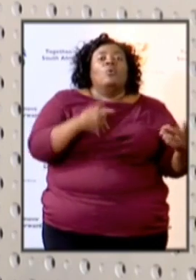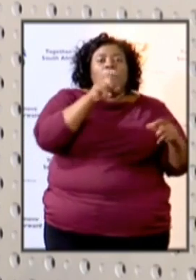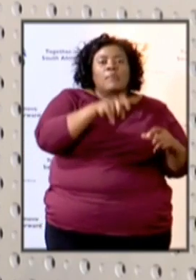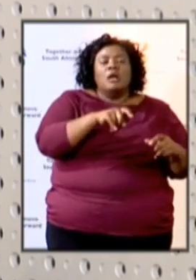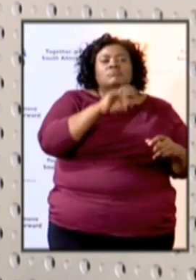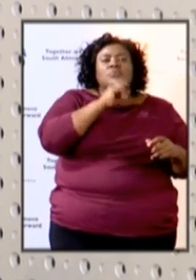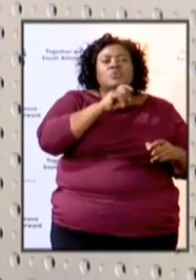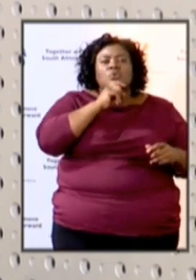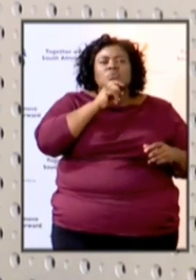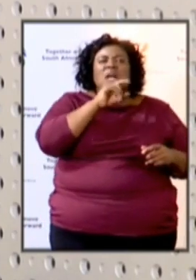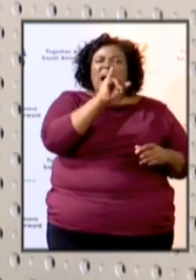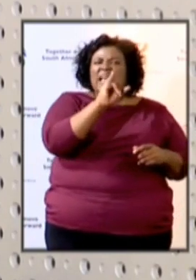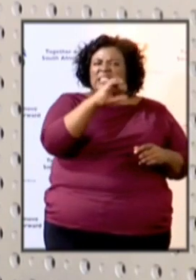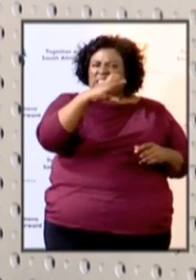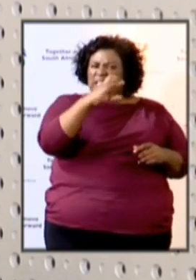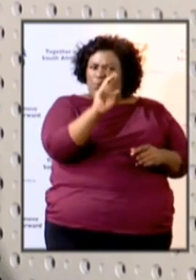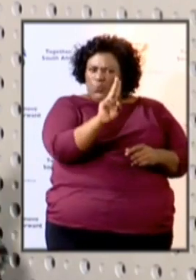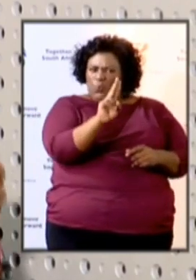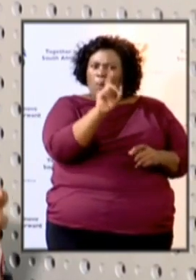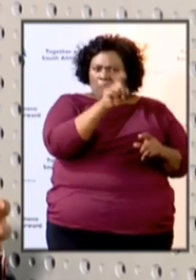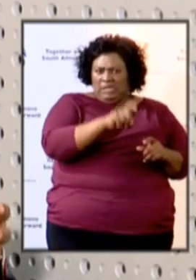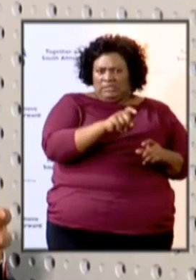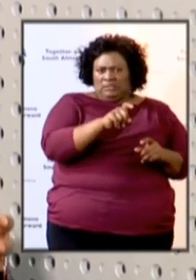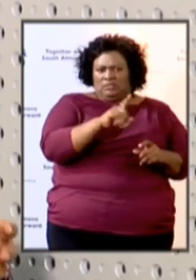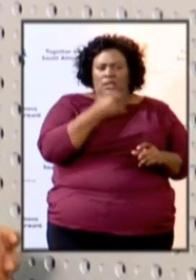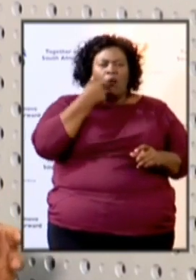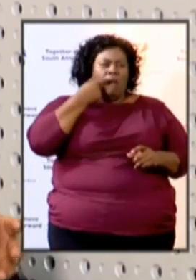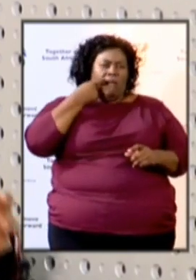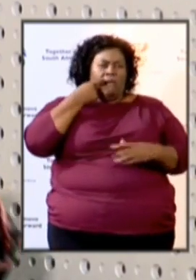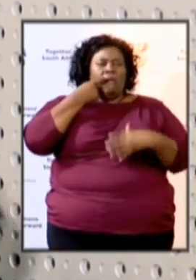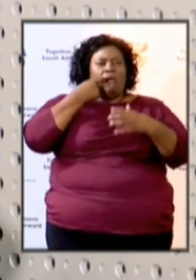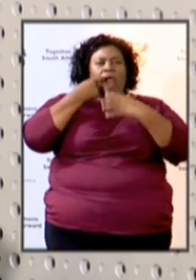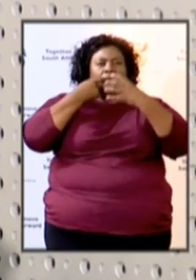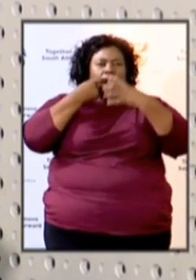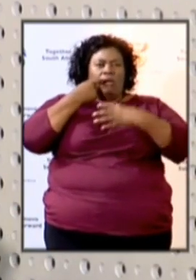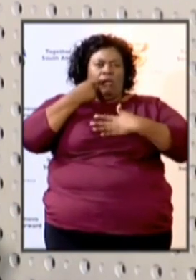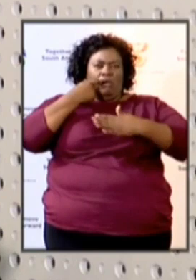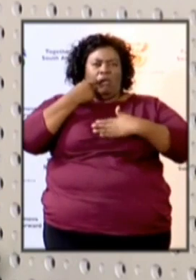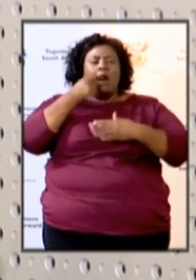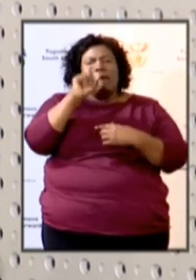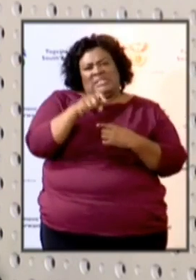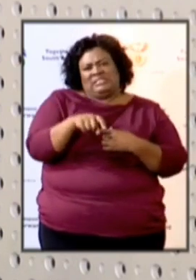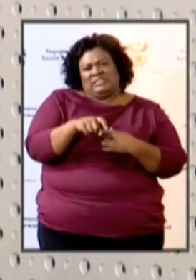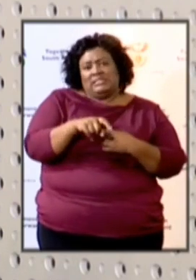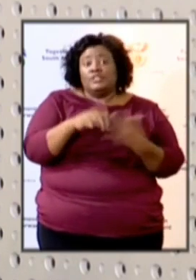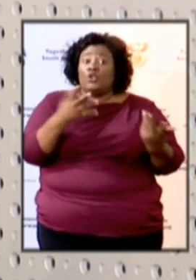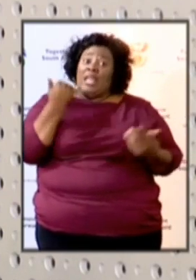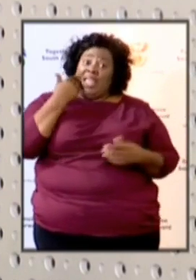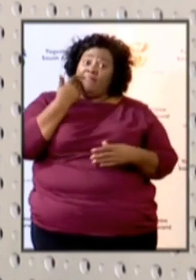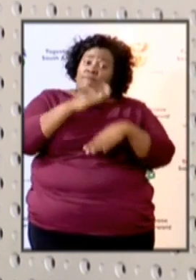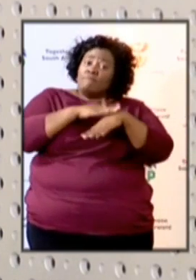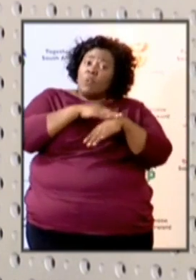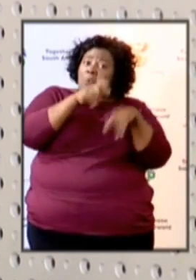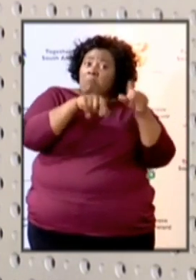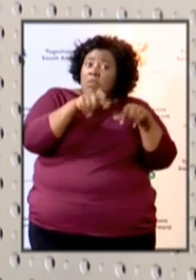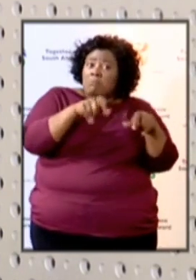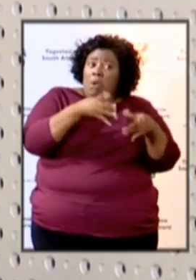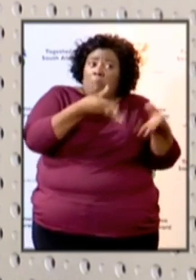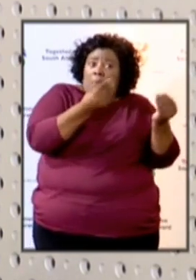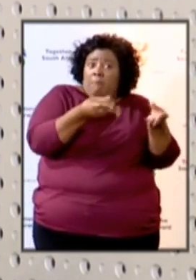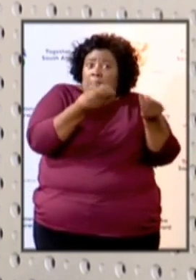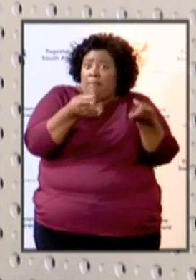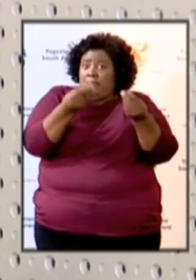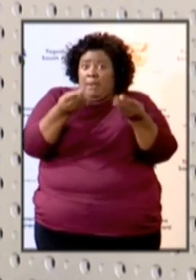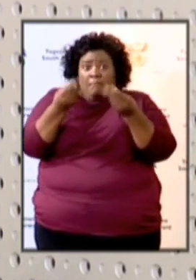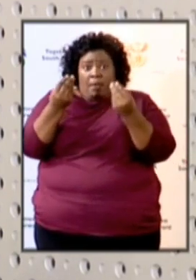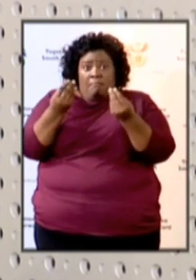kwemshini ye-ICU. Manje mase bebaningi kakhulu kuzosho ukuthi abanye abezukwazi ukufinyelela